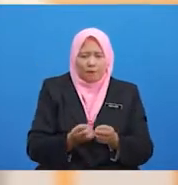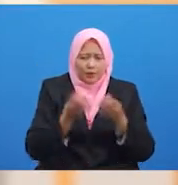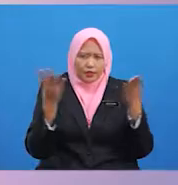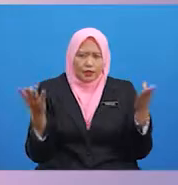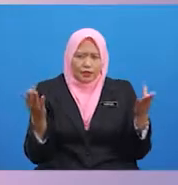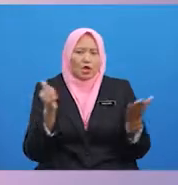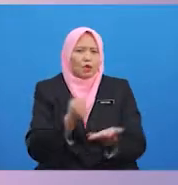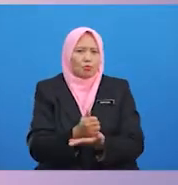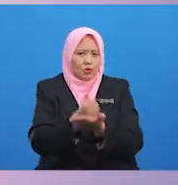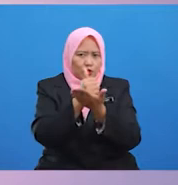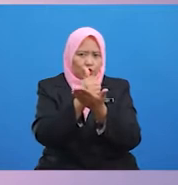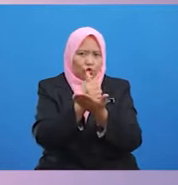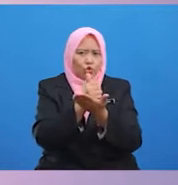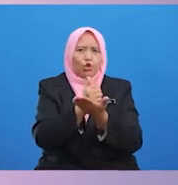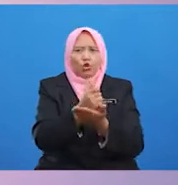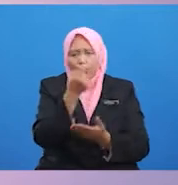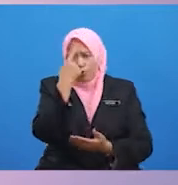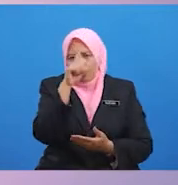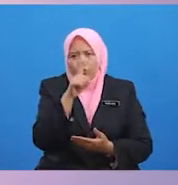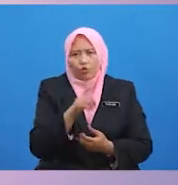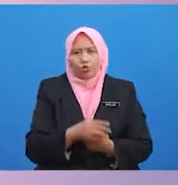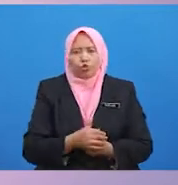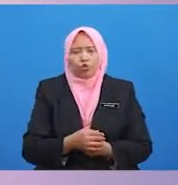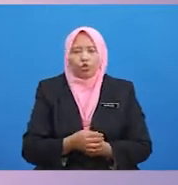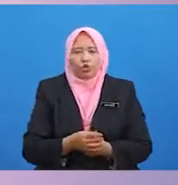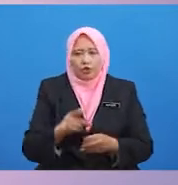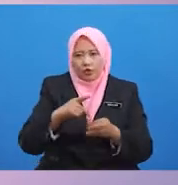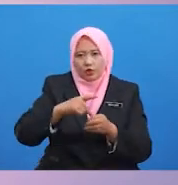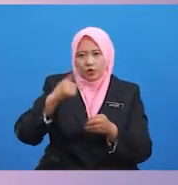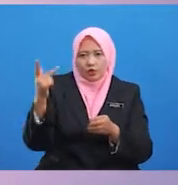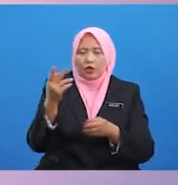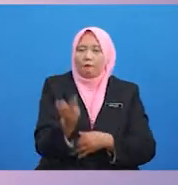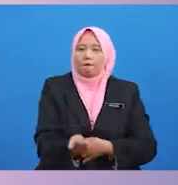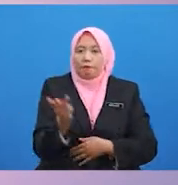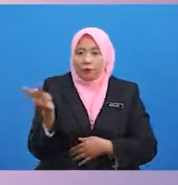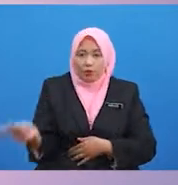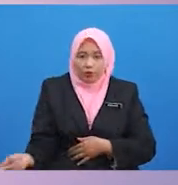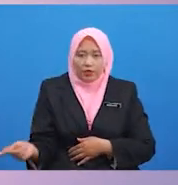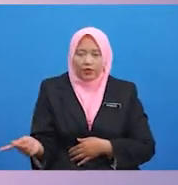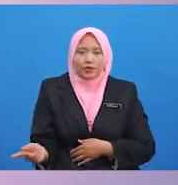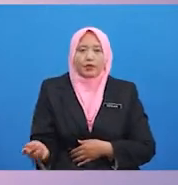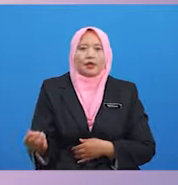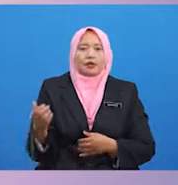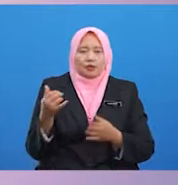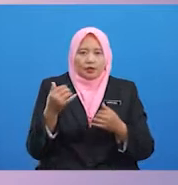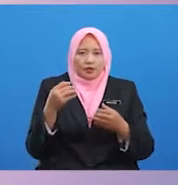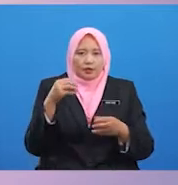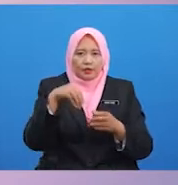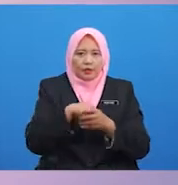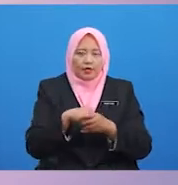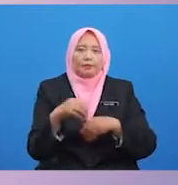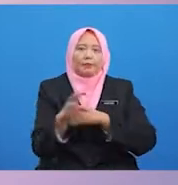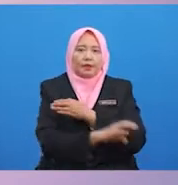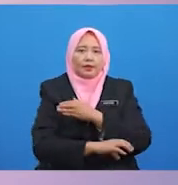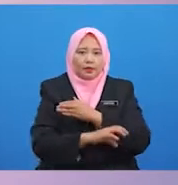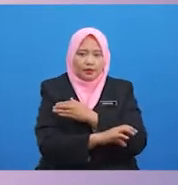membantu meningkatkan kadar pengeluaran produk tempatan dan sekaligus